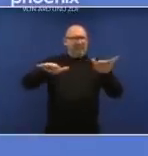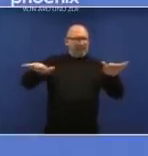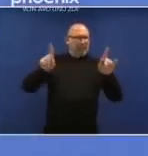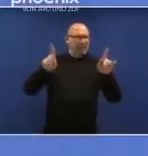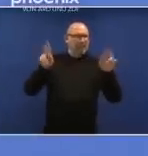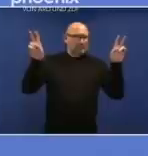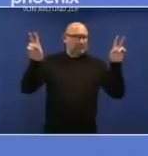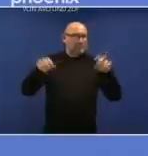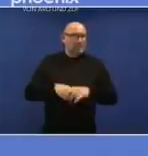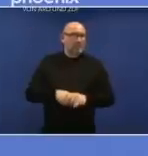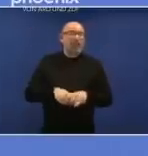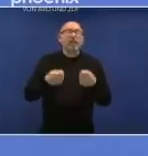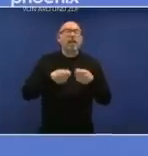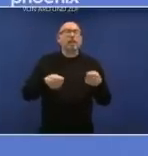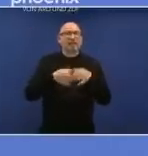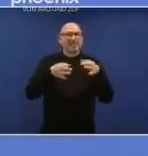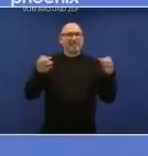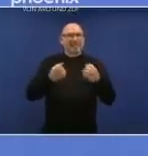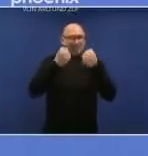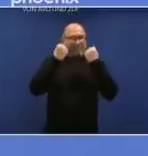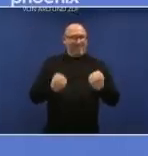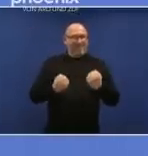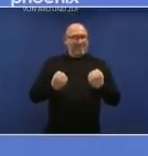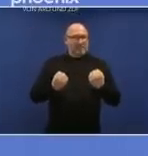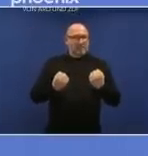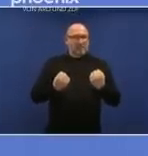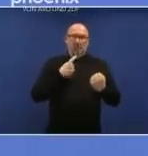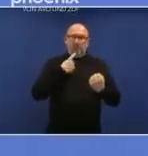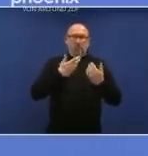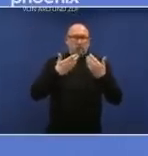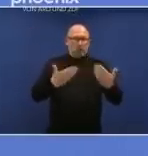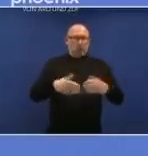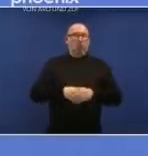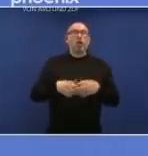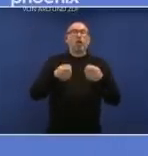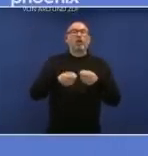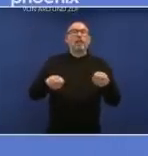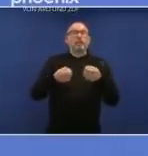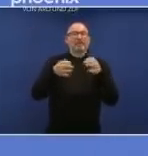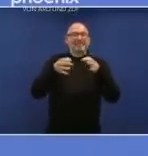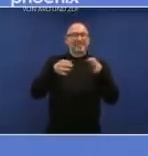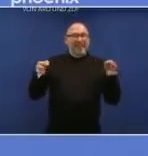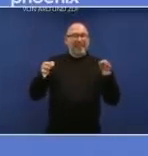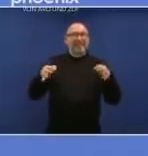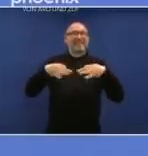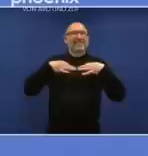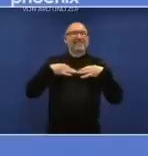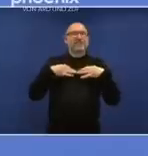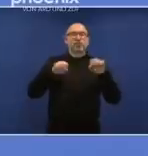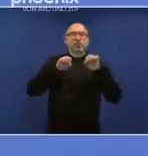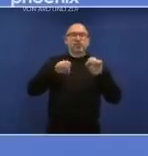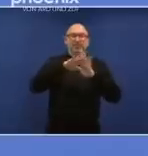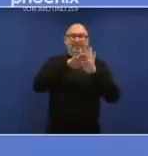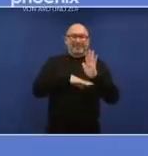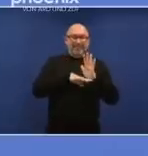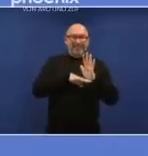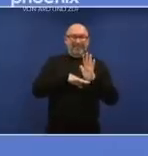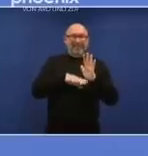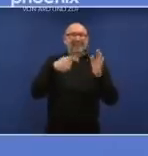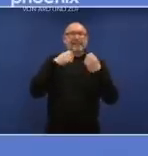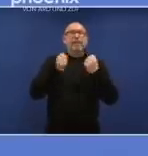der Bundestag festgestellt und nur der Bundestag kann nach Infektionsschutzgesetz diese epidemische Lage von nationaler